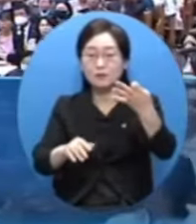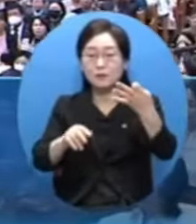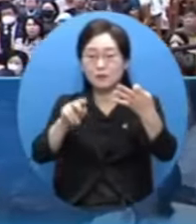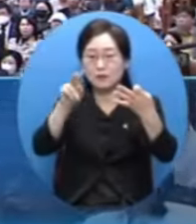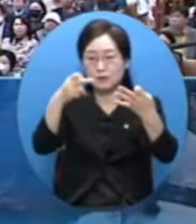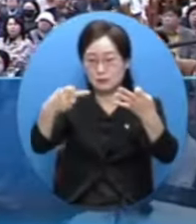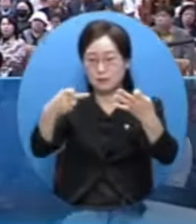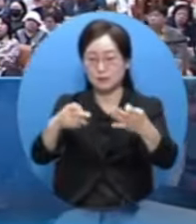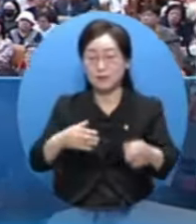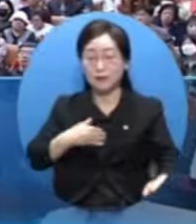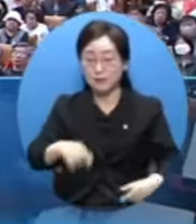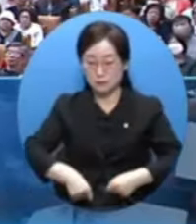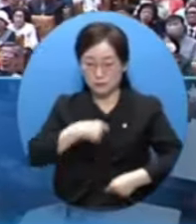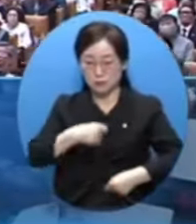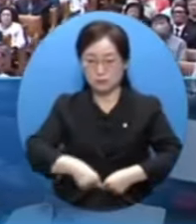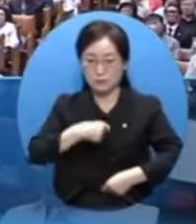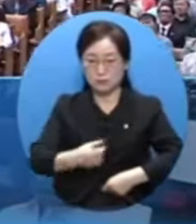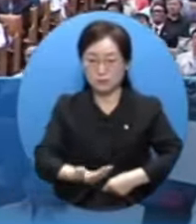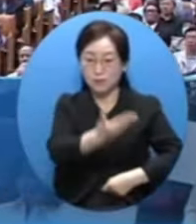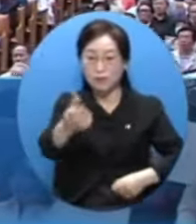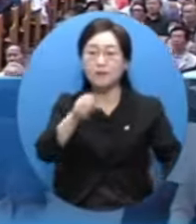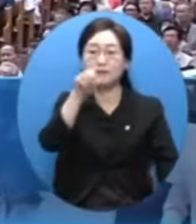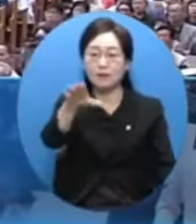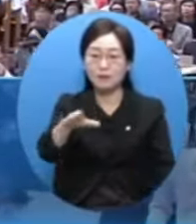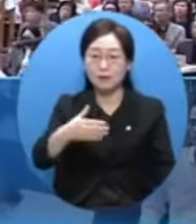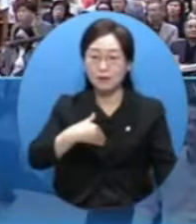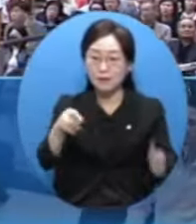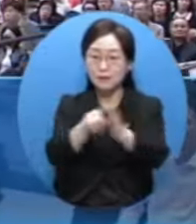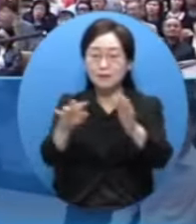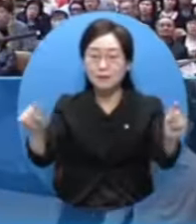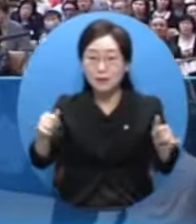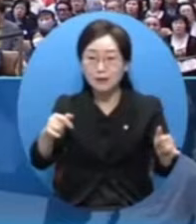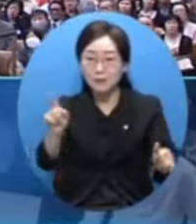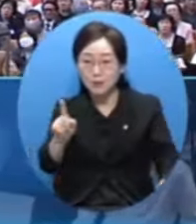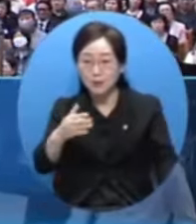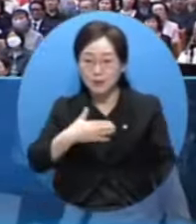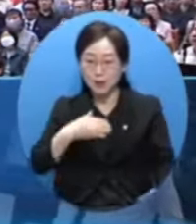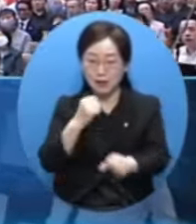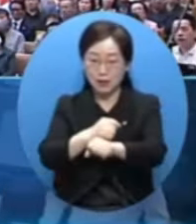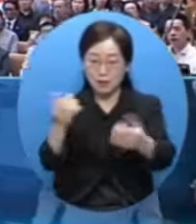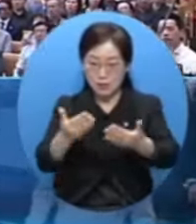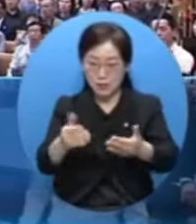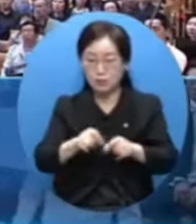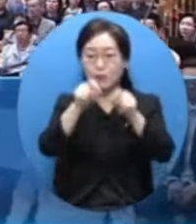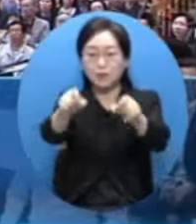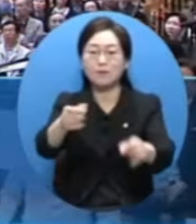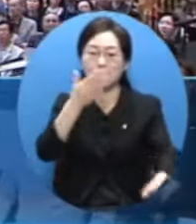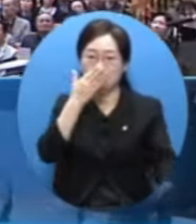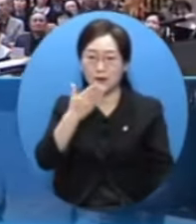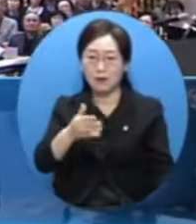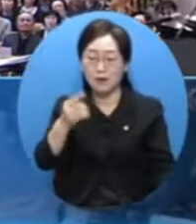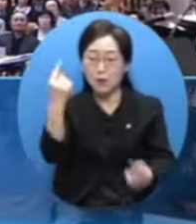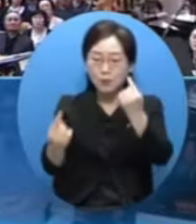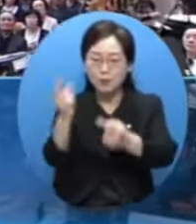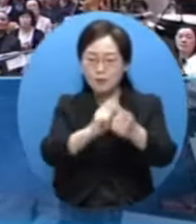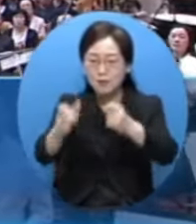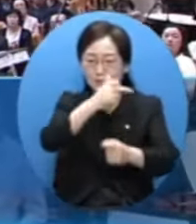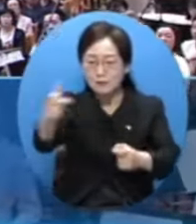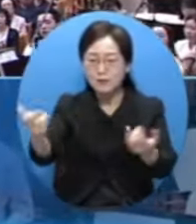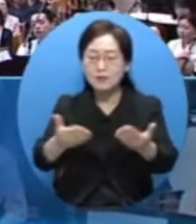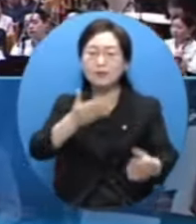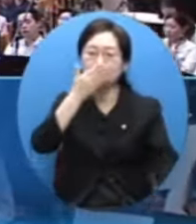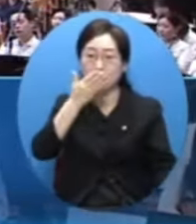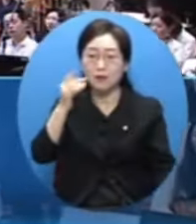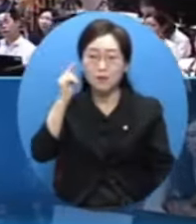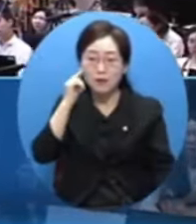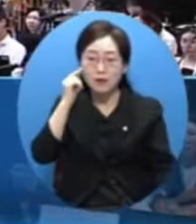내가 진실로 진실로 너에게 이르노니 나를 믿는 자는 내가 하는 일을 그도 할 것이요 또한 그보다 큰 일도 하리니 이는